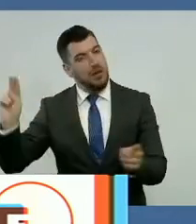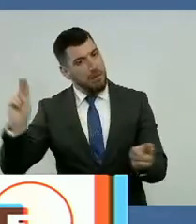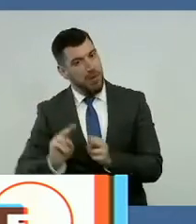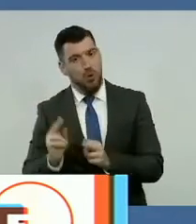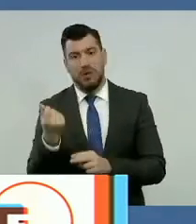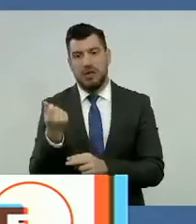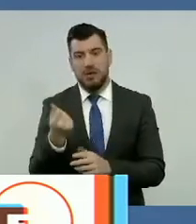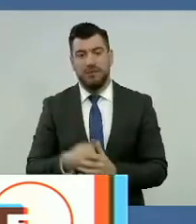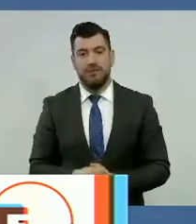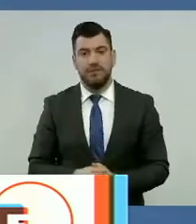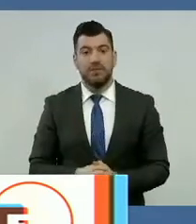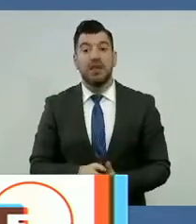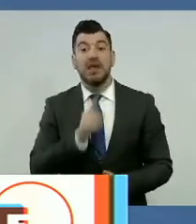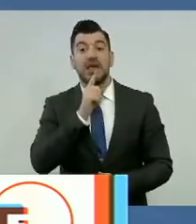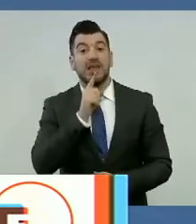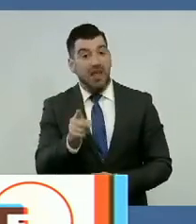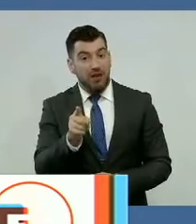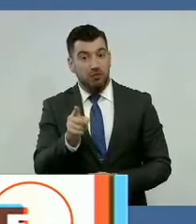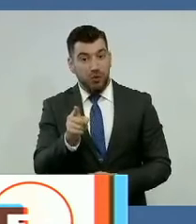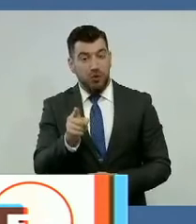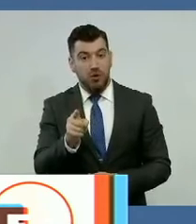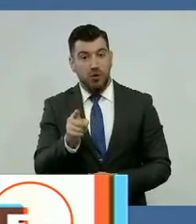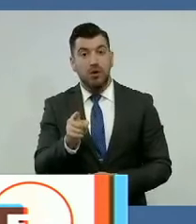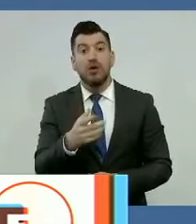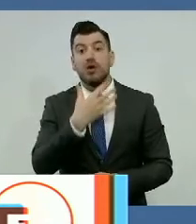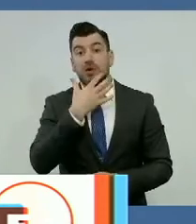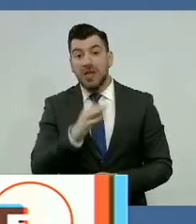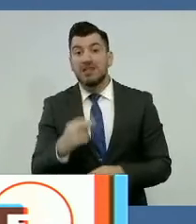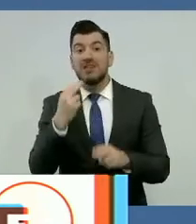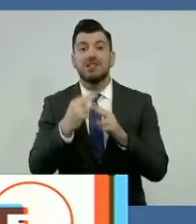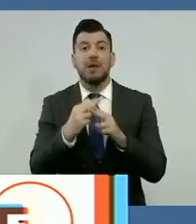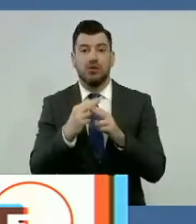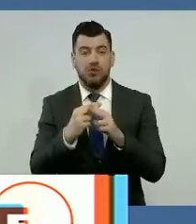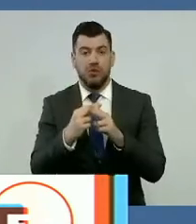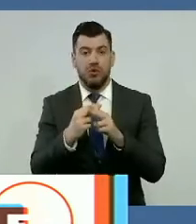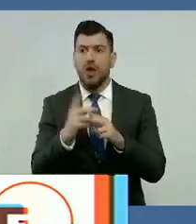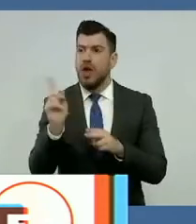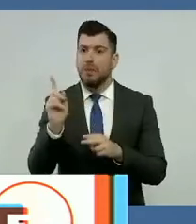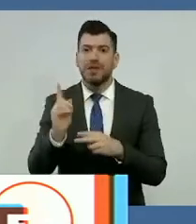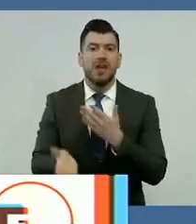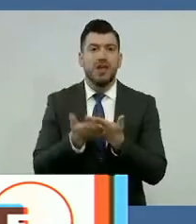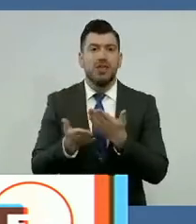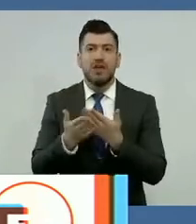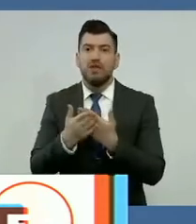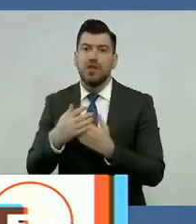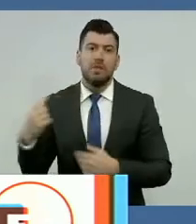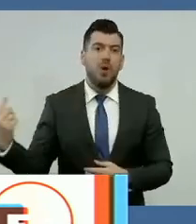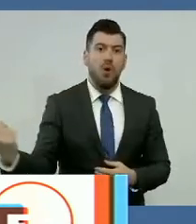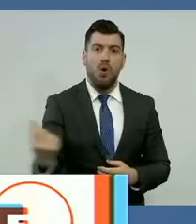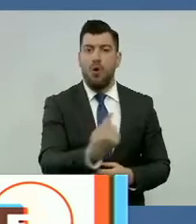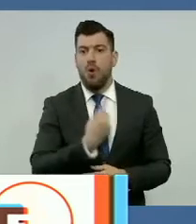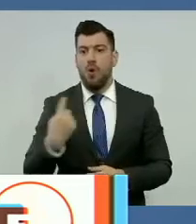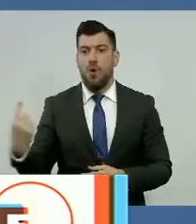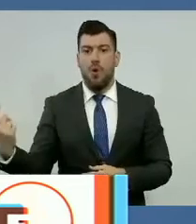παρέμβαση έχει σαφέστατο κοινωνικό πρόσημο. Δεν βοηθάμε οριζόντια όλες τις εισοδηματικές